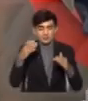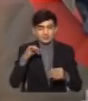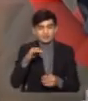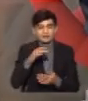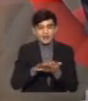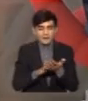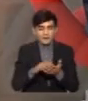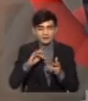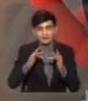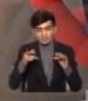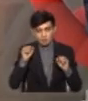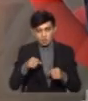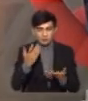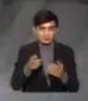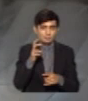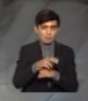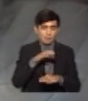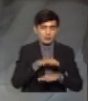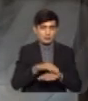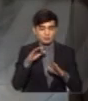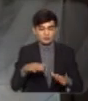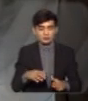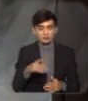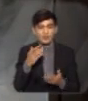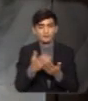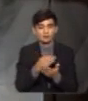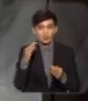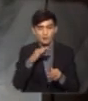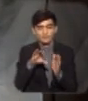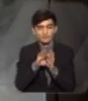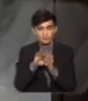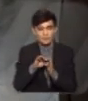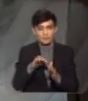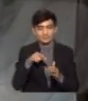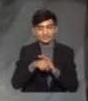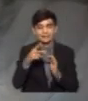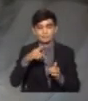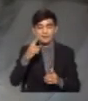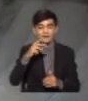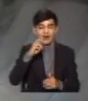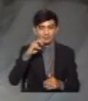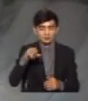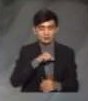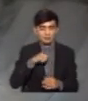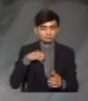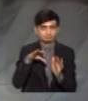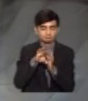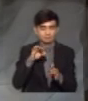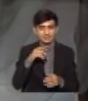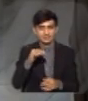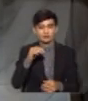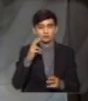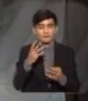подать онлайн-заявку на сайте банка. Победители будут выбраны в прямом эфире 31 канала. Мы определяем